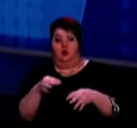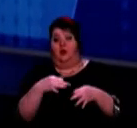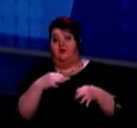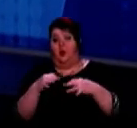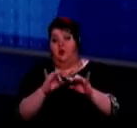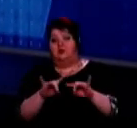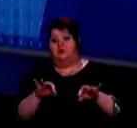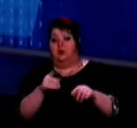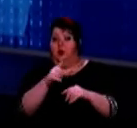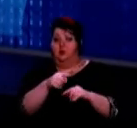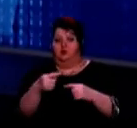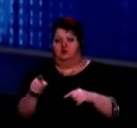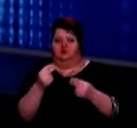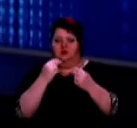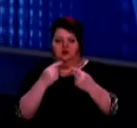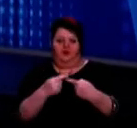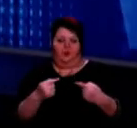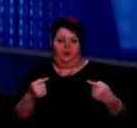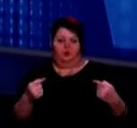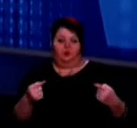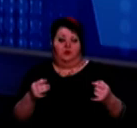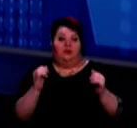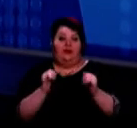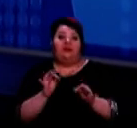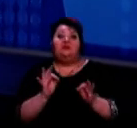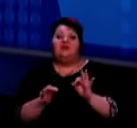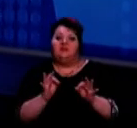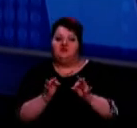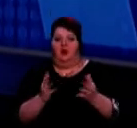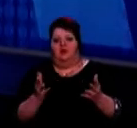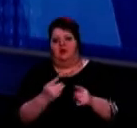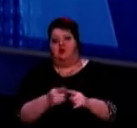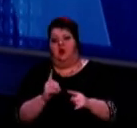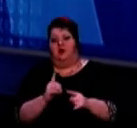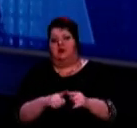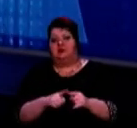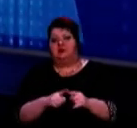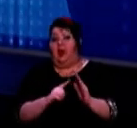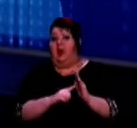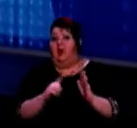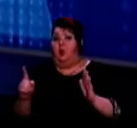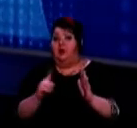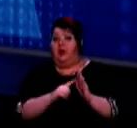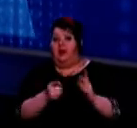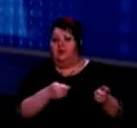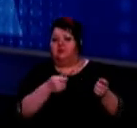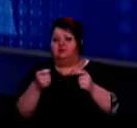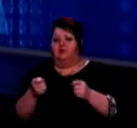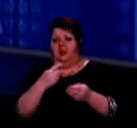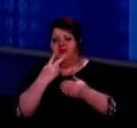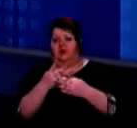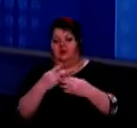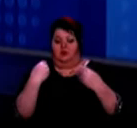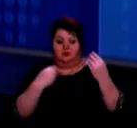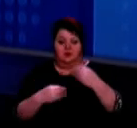стосовно тих чи інших харчових продуктів. Ну і, звичайно, що якщо це кур'єрська доставка, звертайте увагу на зовнішній вигляд